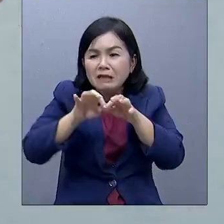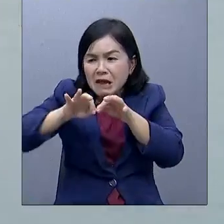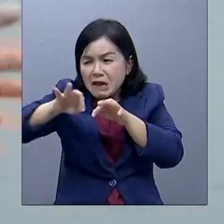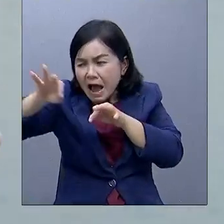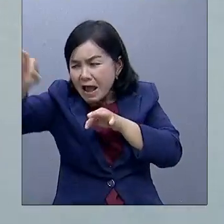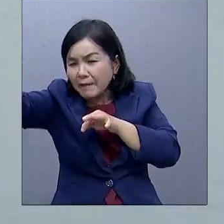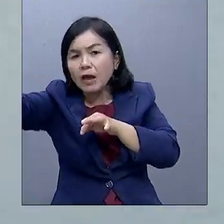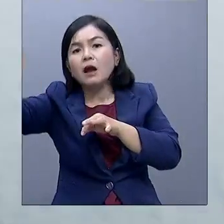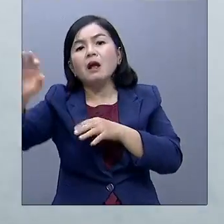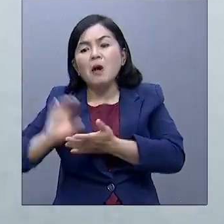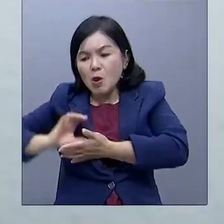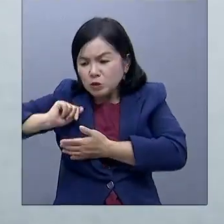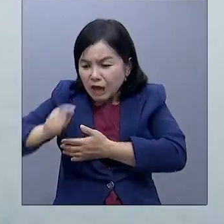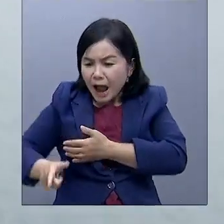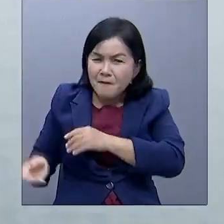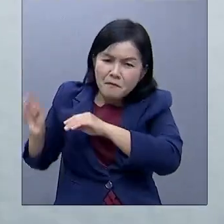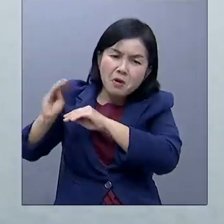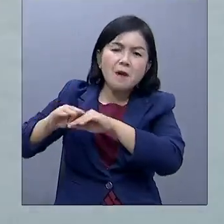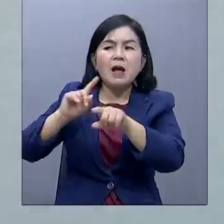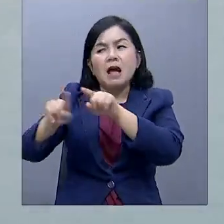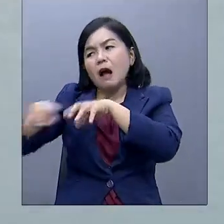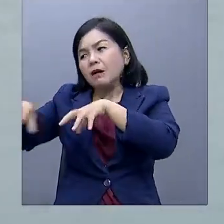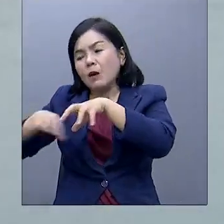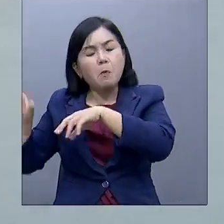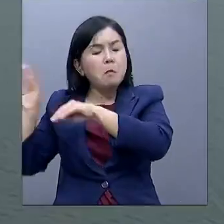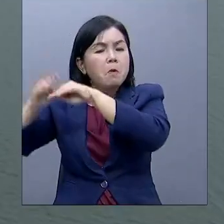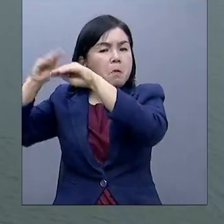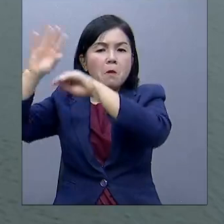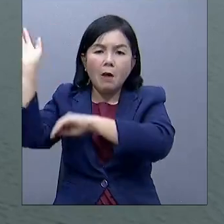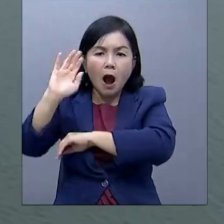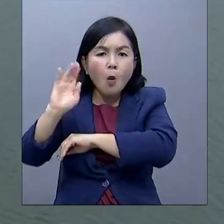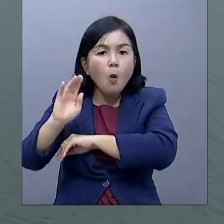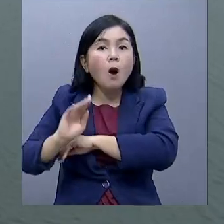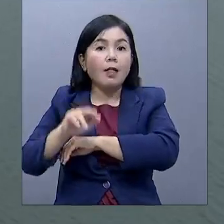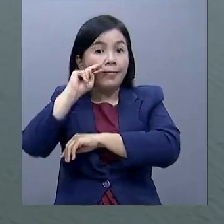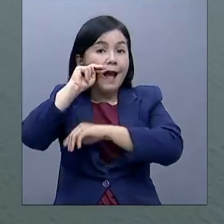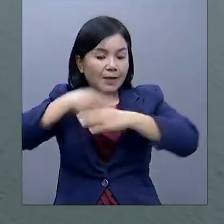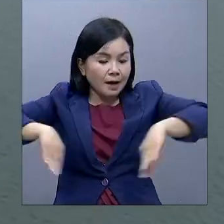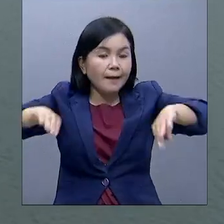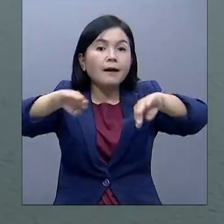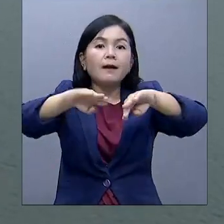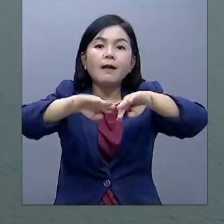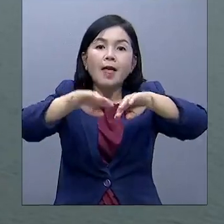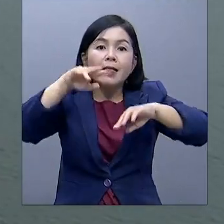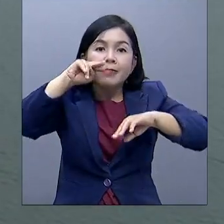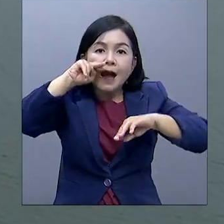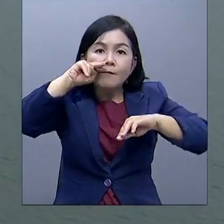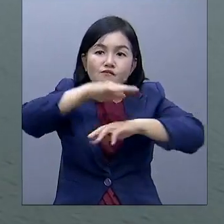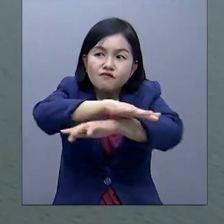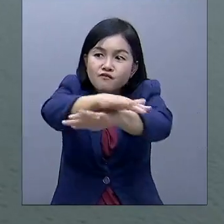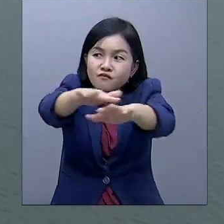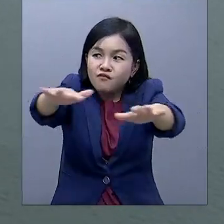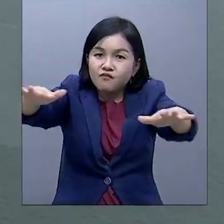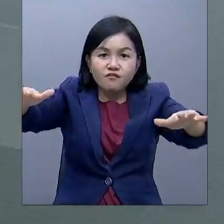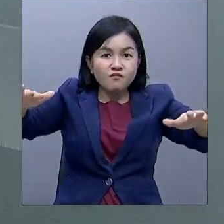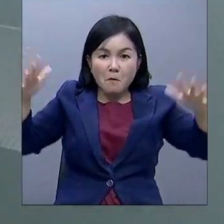ไปลงทุนเรื่องของระบบ ส่ง ต้นทุนสูงขึ้นนะครับแล้วก็เขื่อนสิรินธรเนี่ยมีพื้นที่ผิวน้ำเนี่ยค่อนข้างที่จะเรียกว่าจะมีพื้นที่ผิ